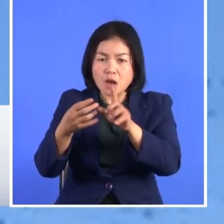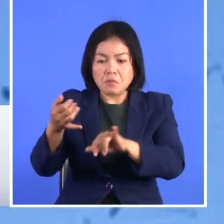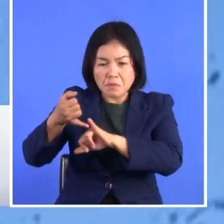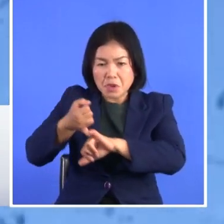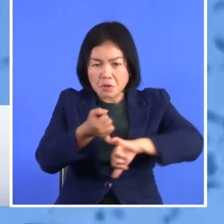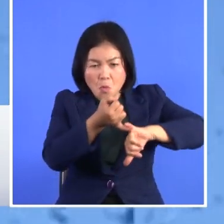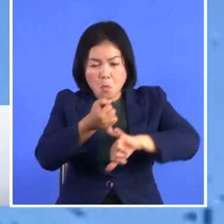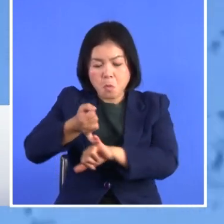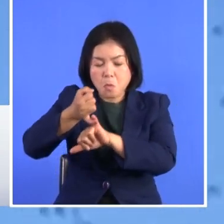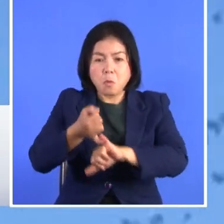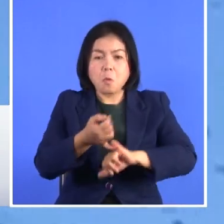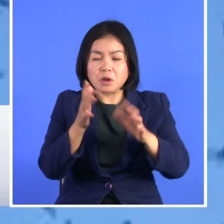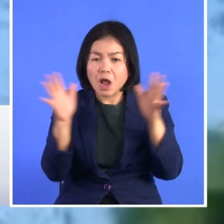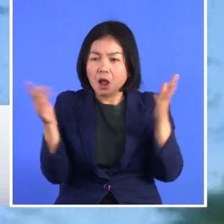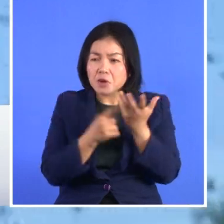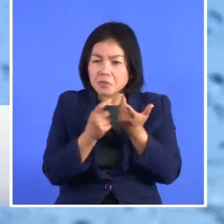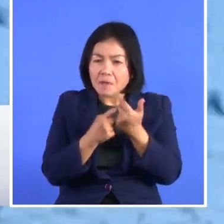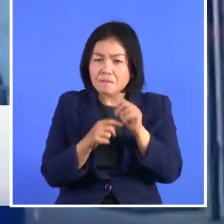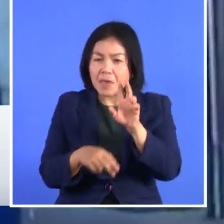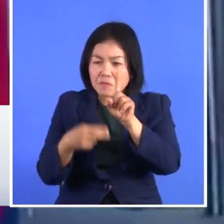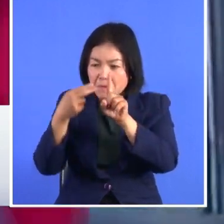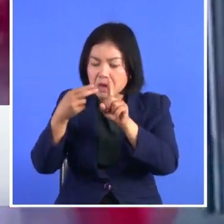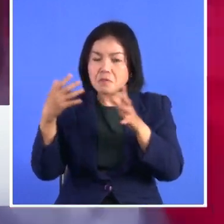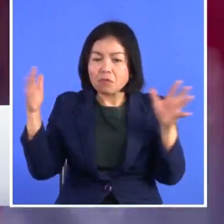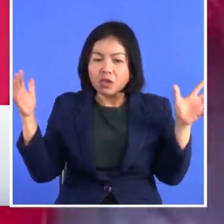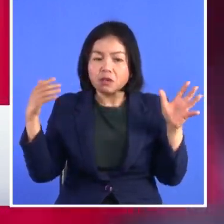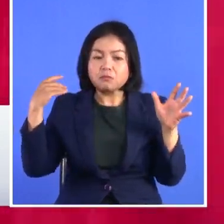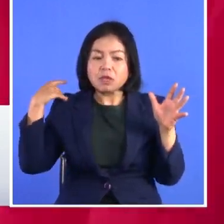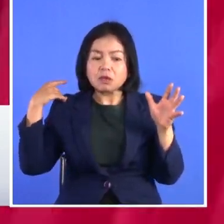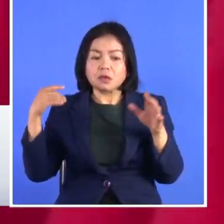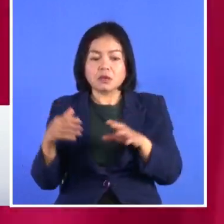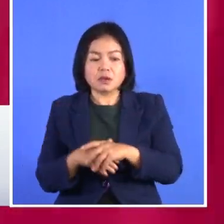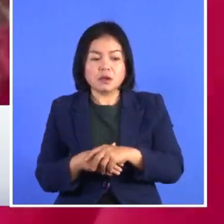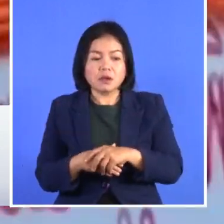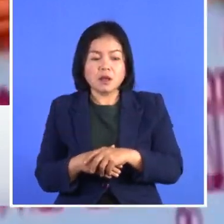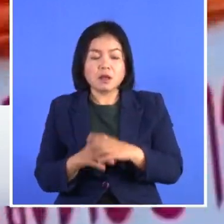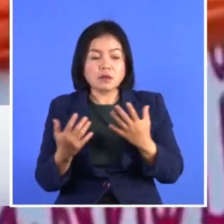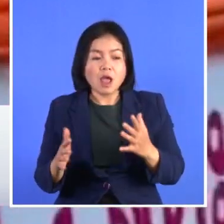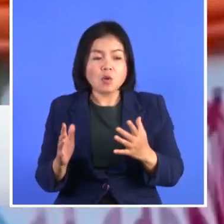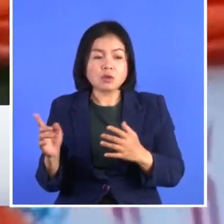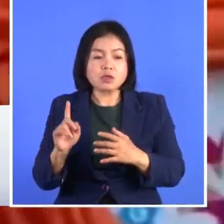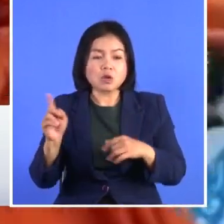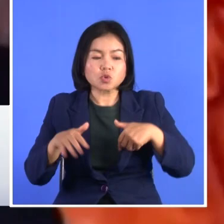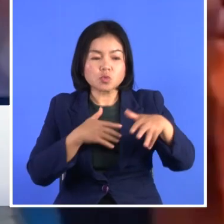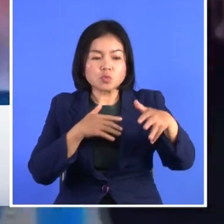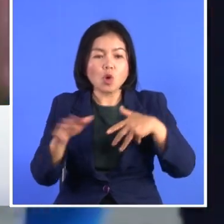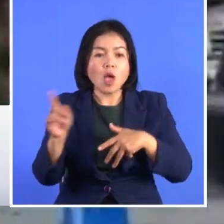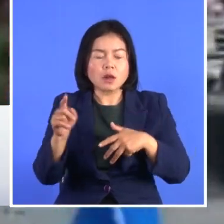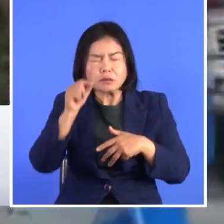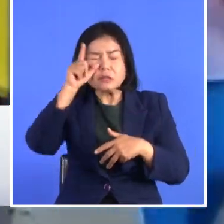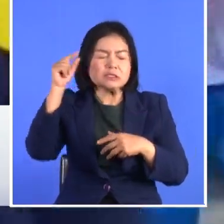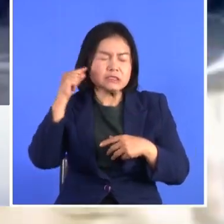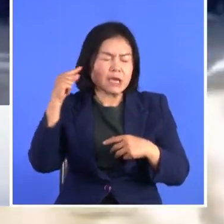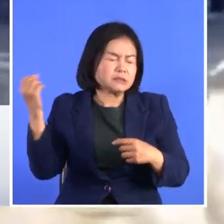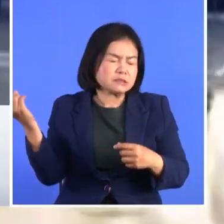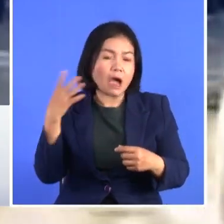าวนับหมื่นตัวนะครับ ค้างคาวที่บางคล้าน ี่ส่วนขบวนพาเหรดคือขบวนนี้ที่ไปปลูกค้างคาว